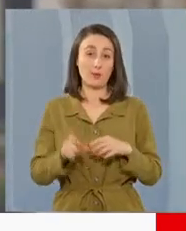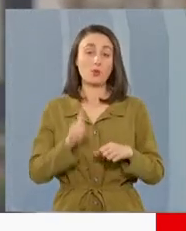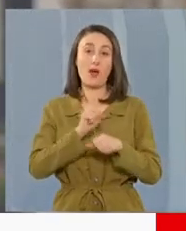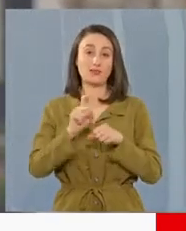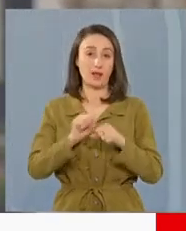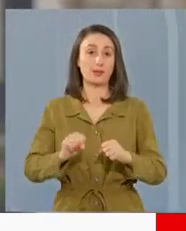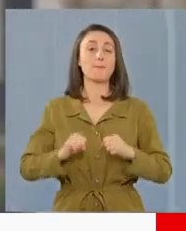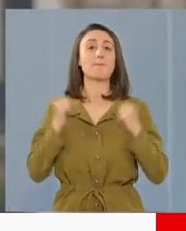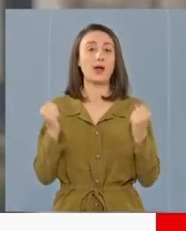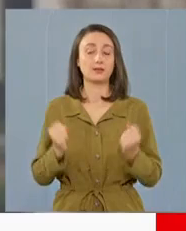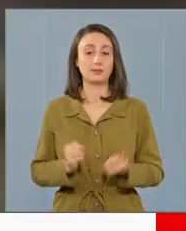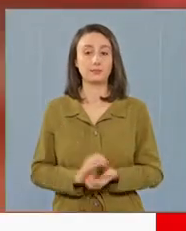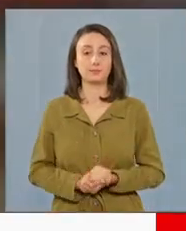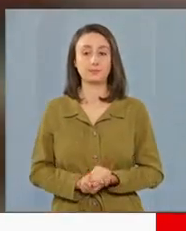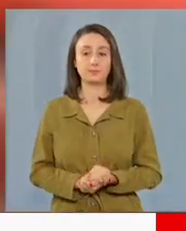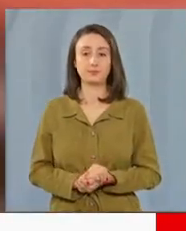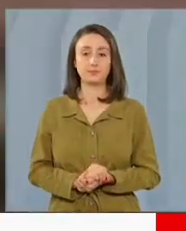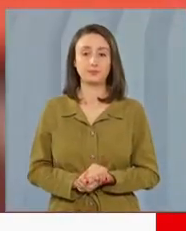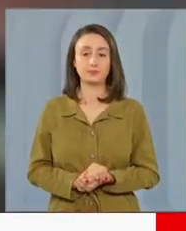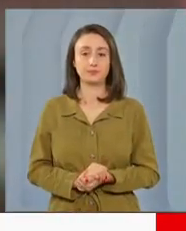atac de panică.